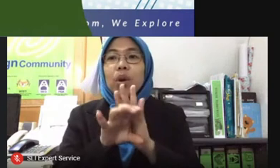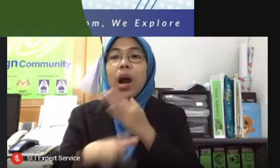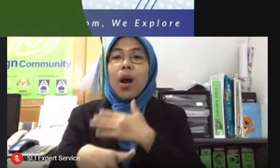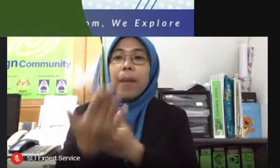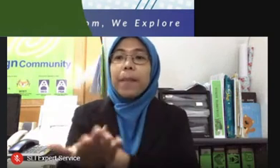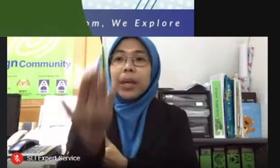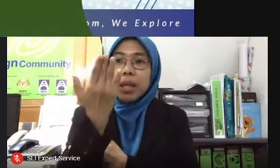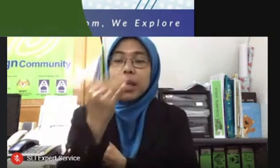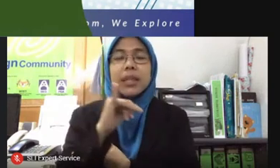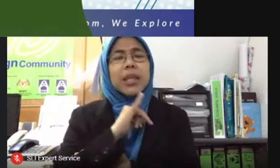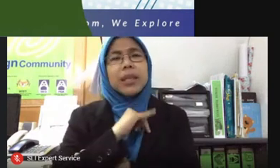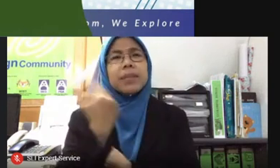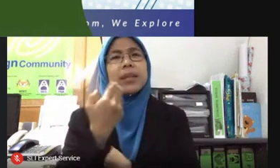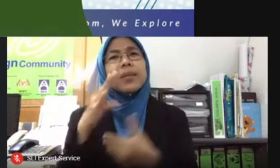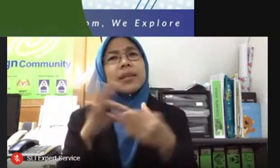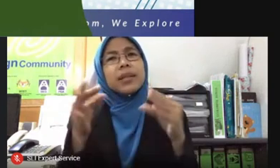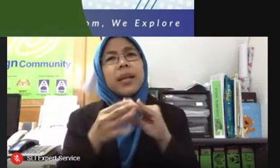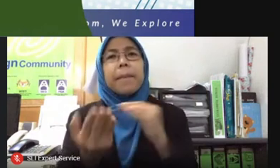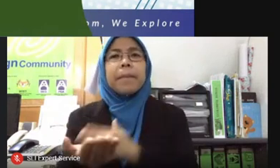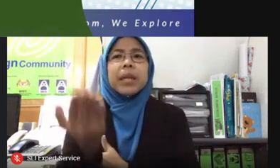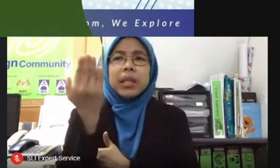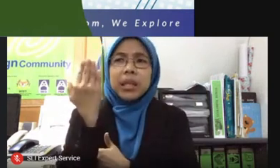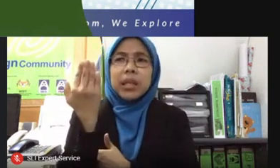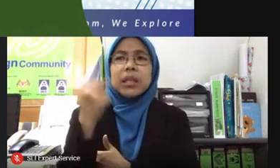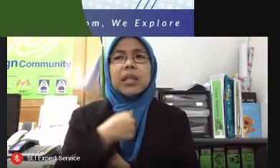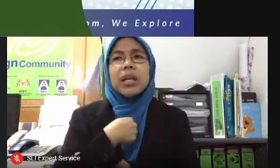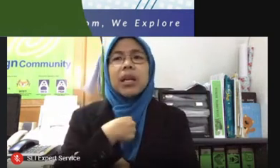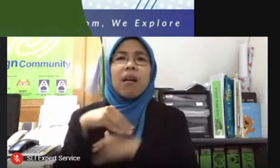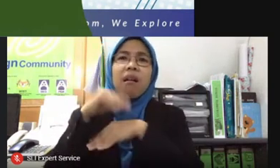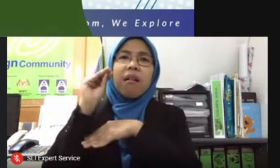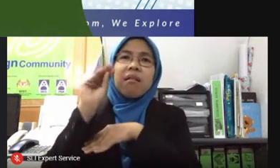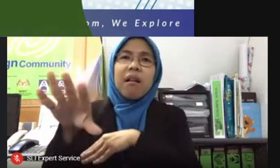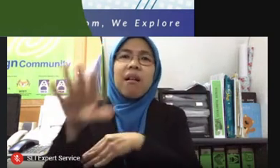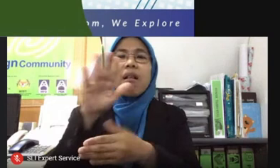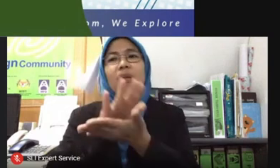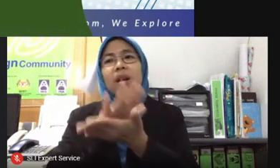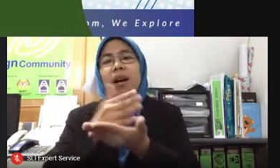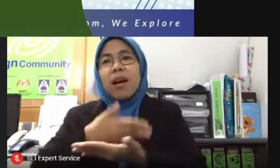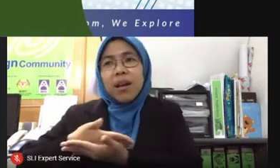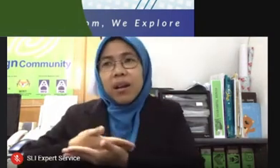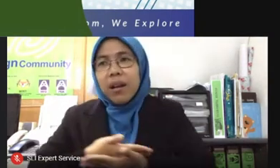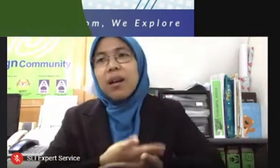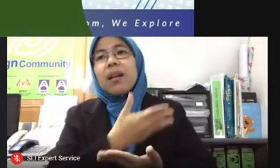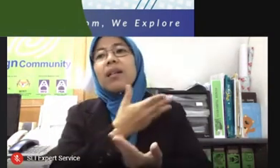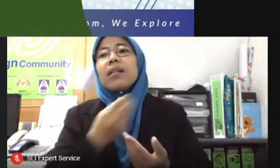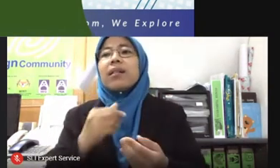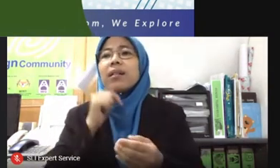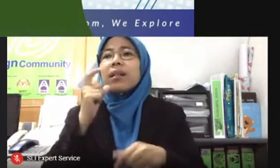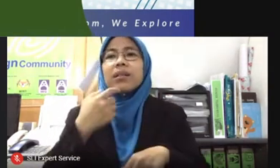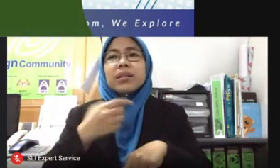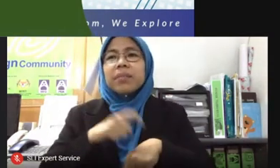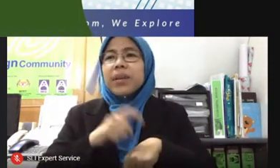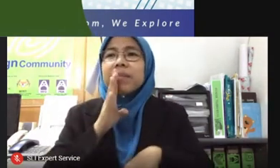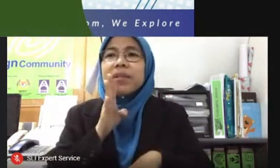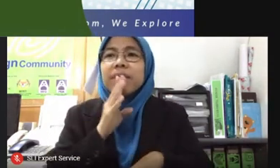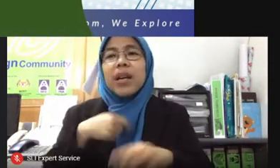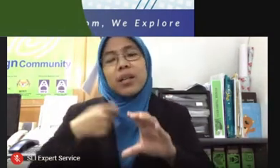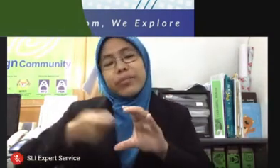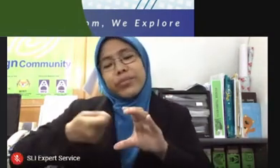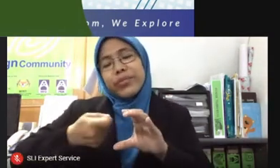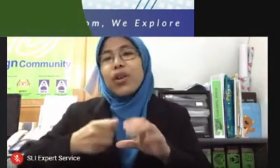saya, saya akan bercerita pagi tadi, saya pergi hantar anak saya. Lepas tu saya tak sempat nak breakfast, jadi saya buat kopi